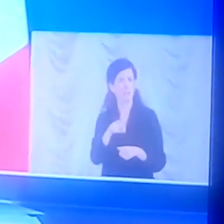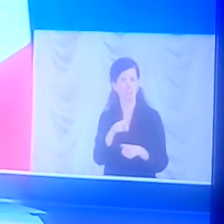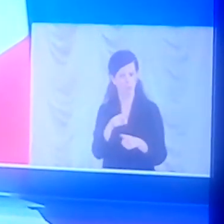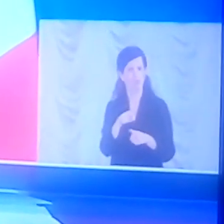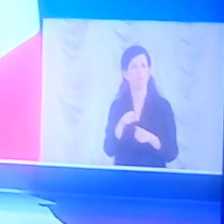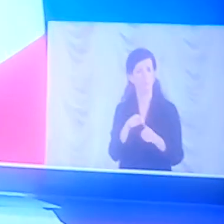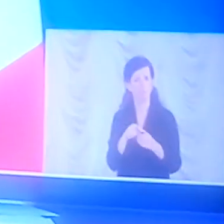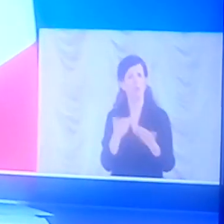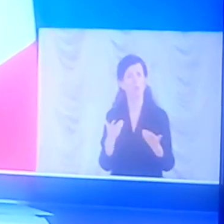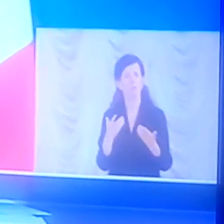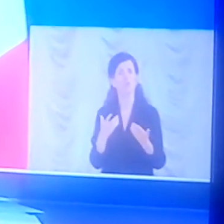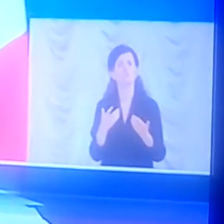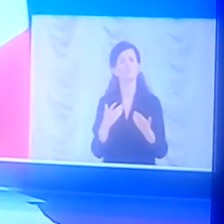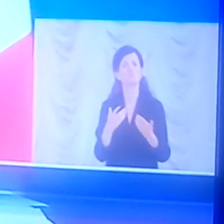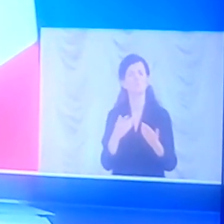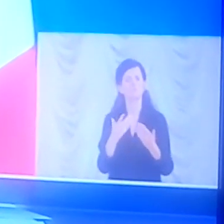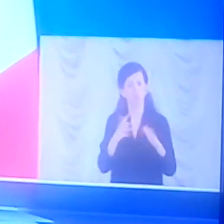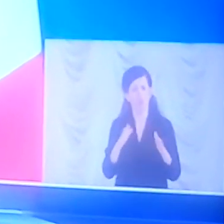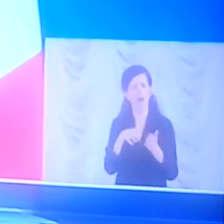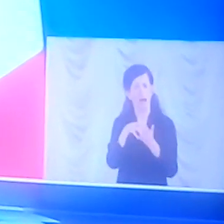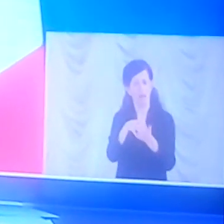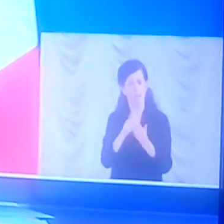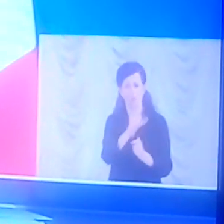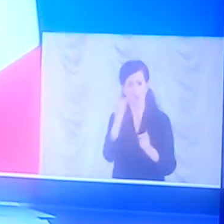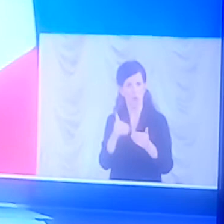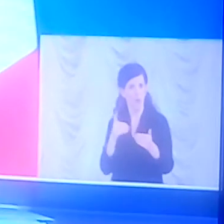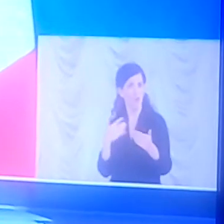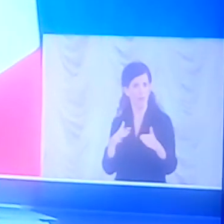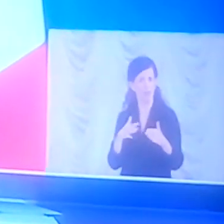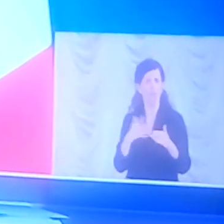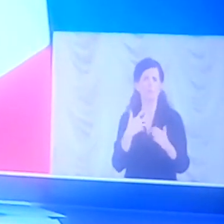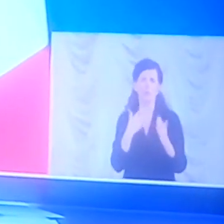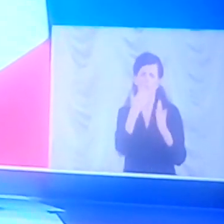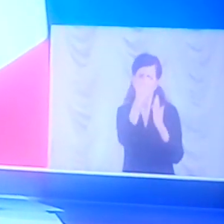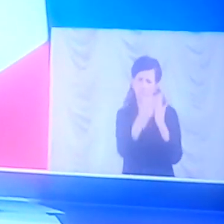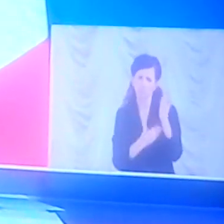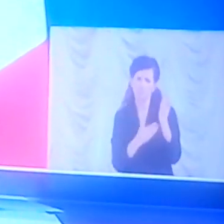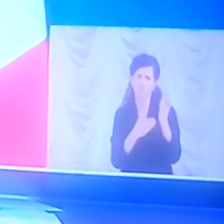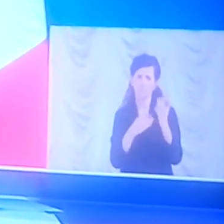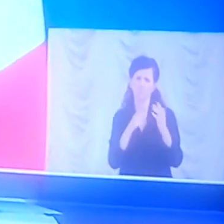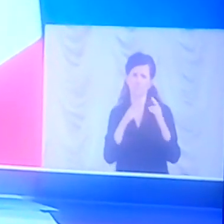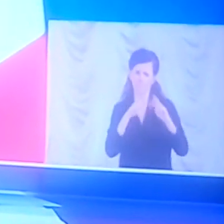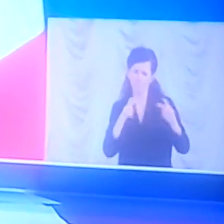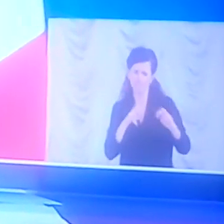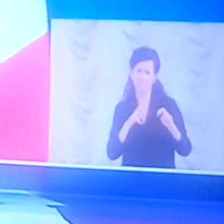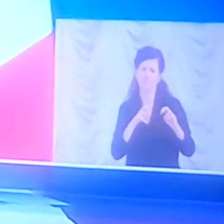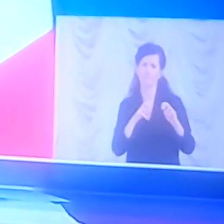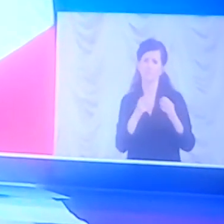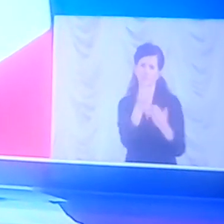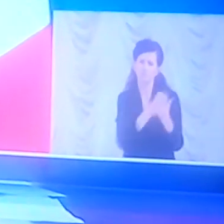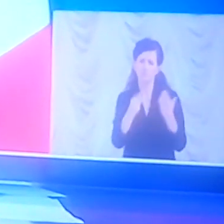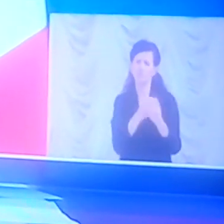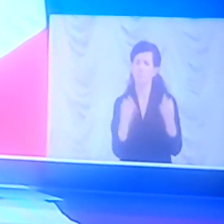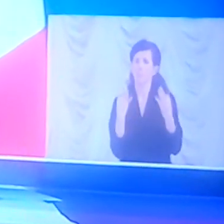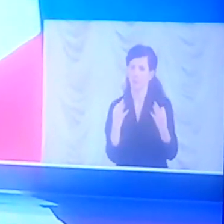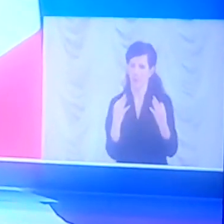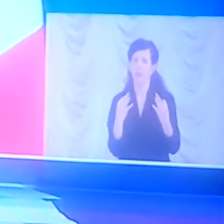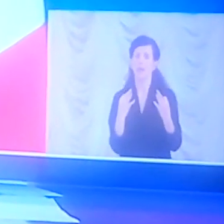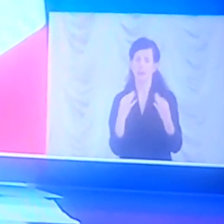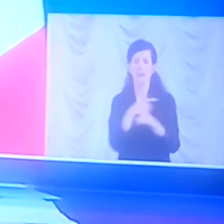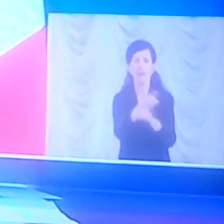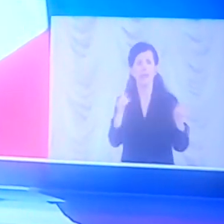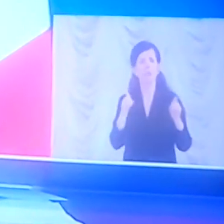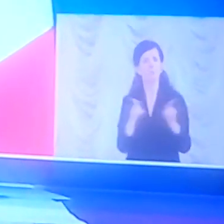con molti giorni, perché è ben strutturato, ben articolato, ben pensato e deve anche essere da voi